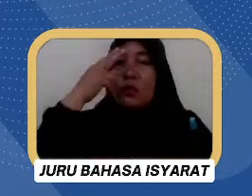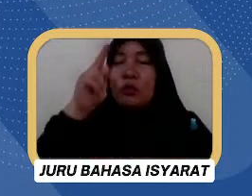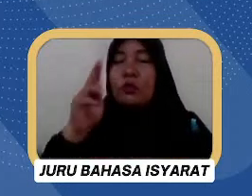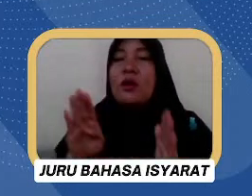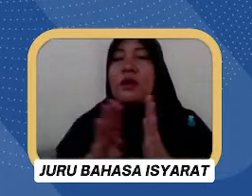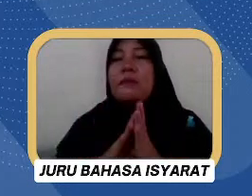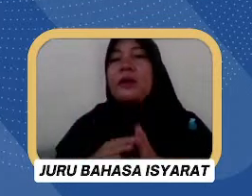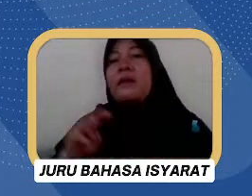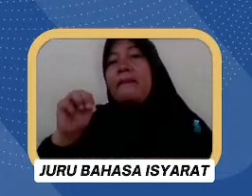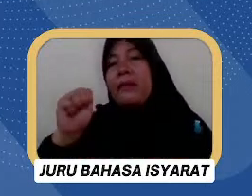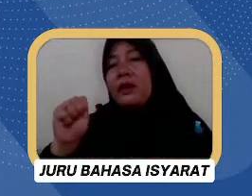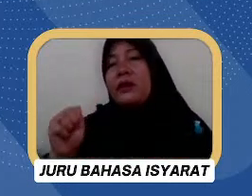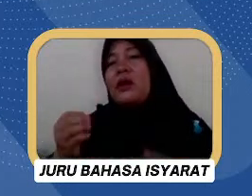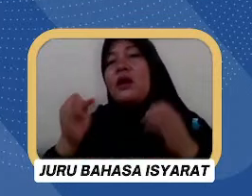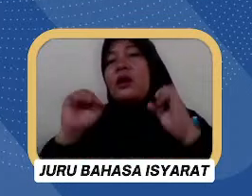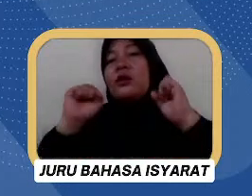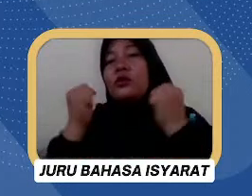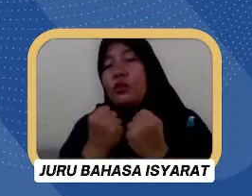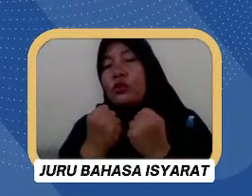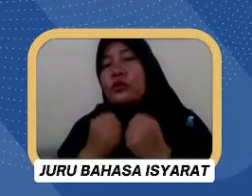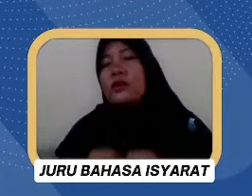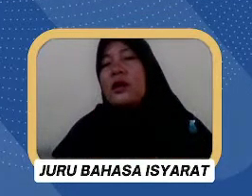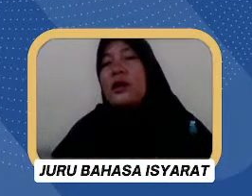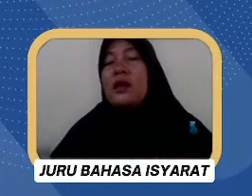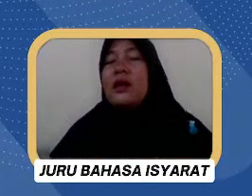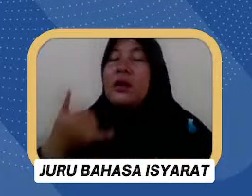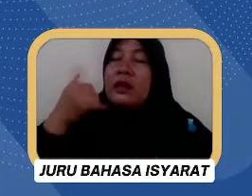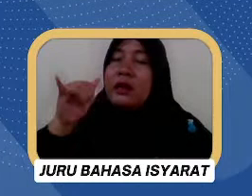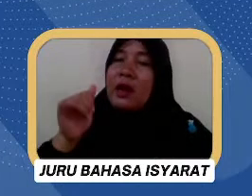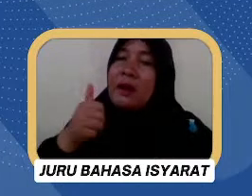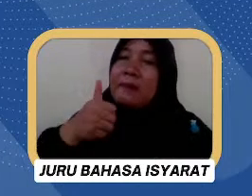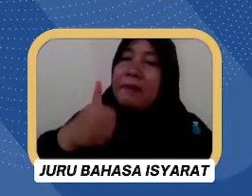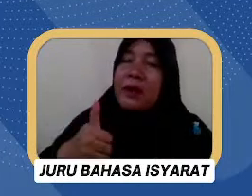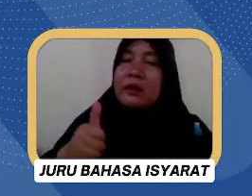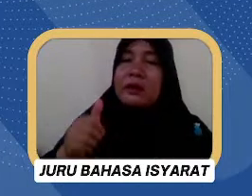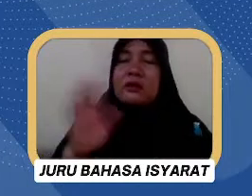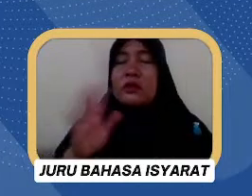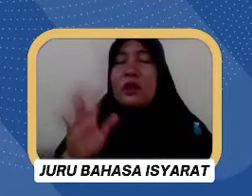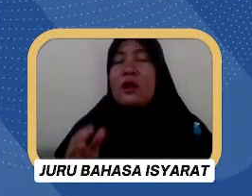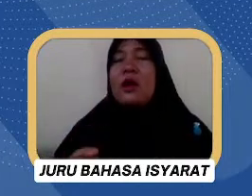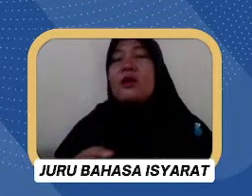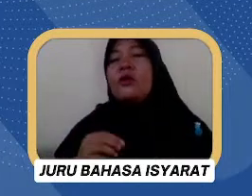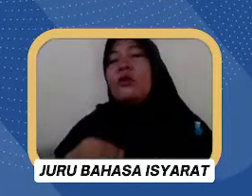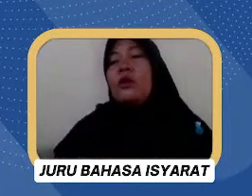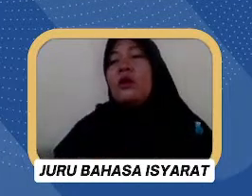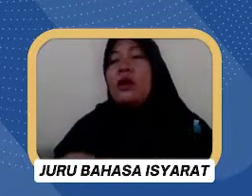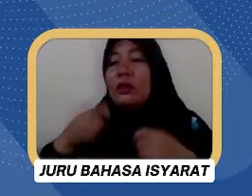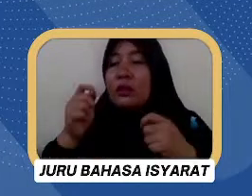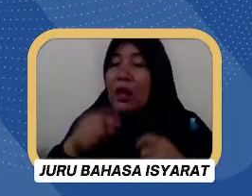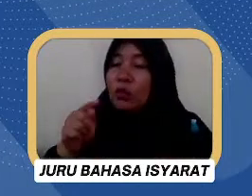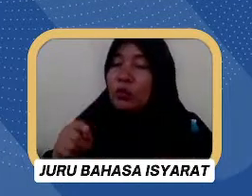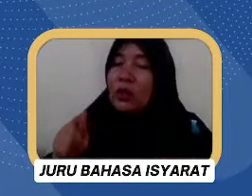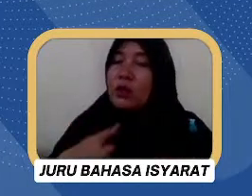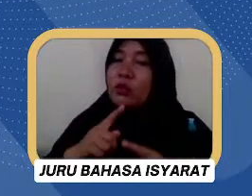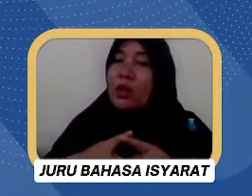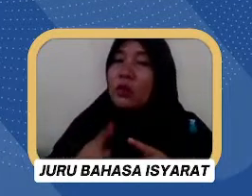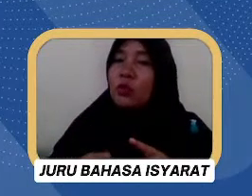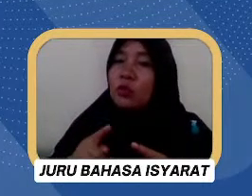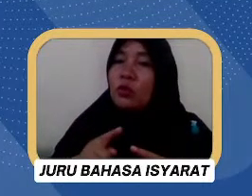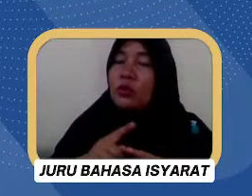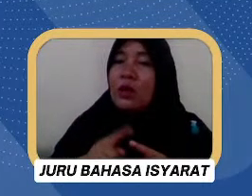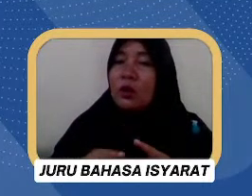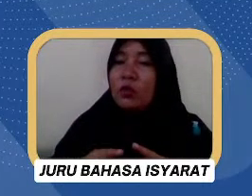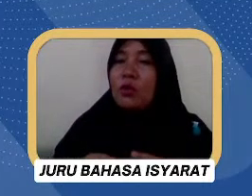jangan pernah menggunakan, jangan pernah mengunggah konten-konten yang berbau hoax, yang